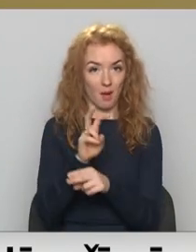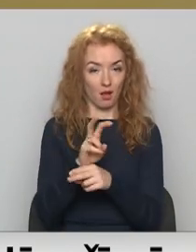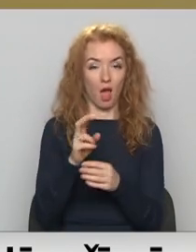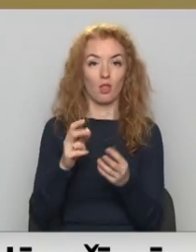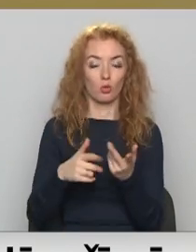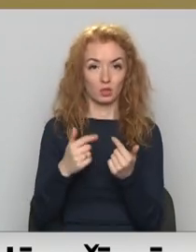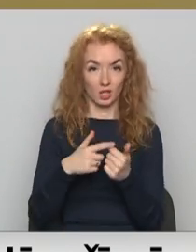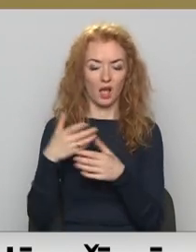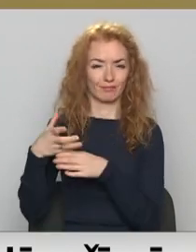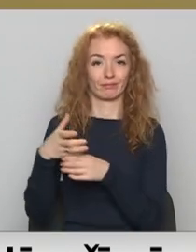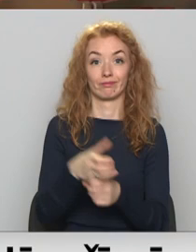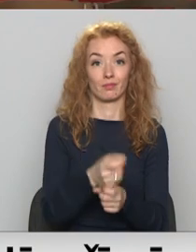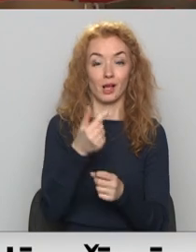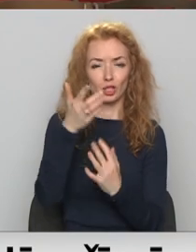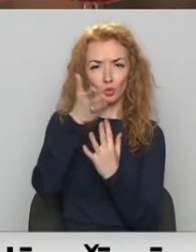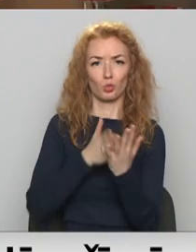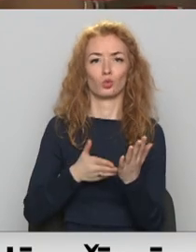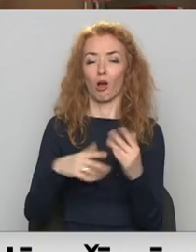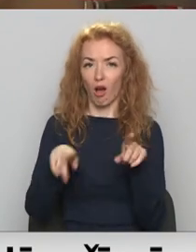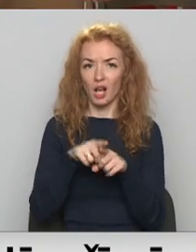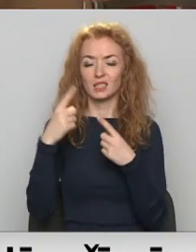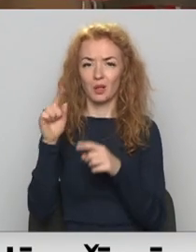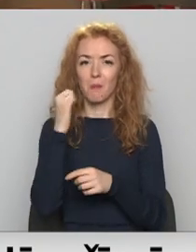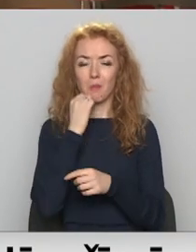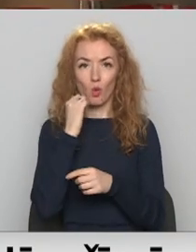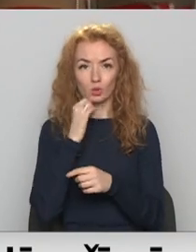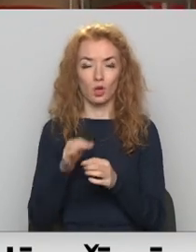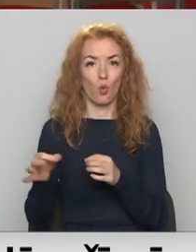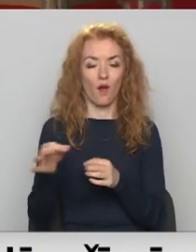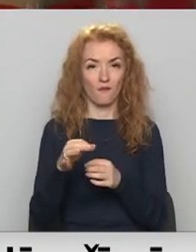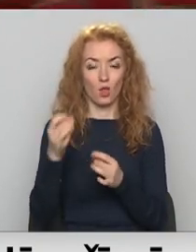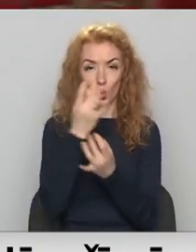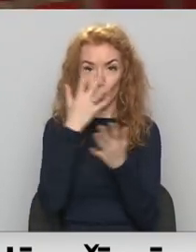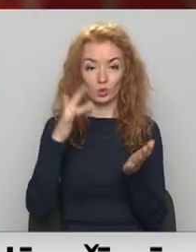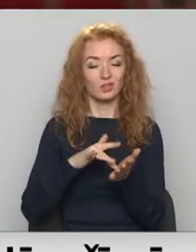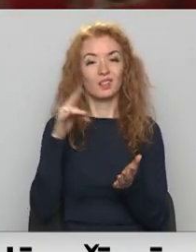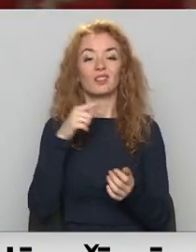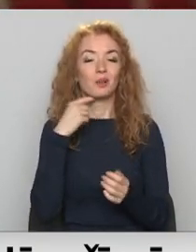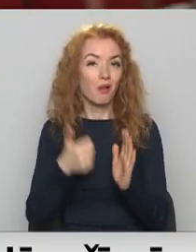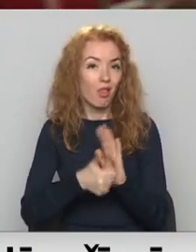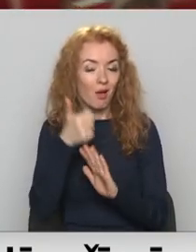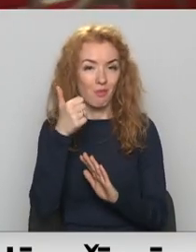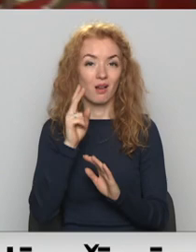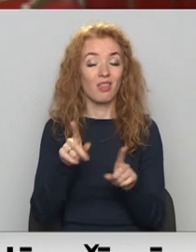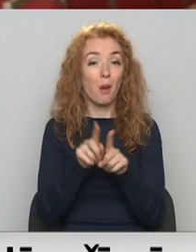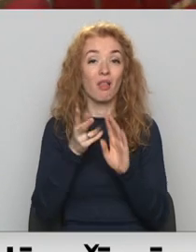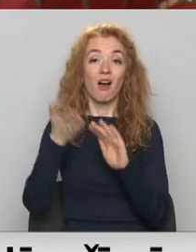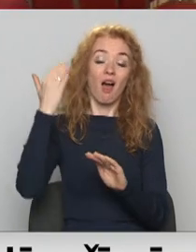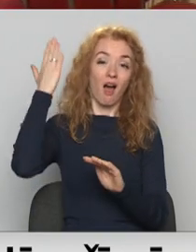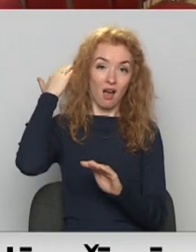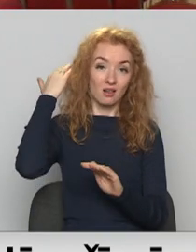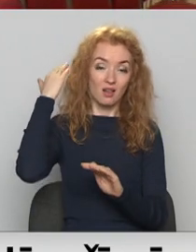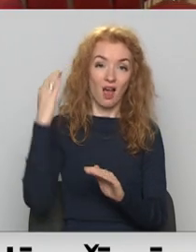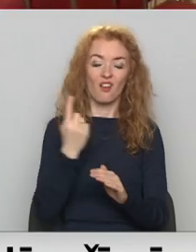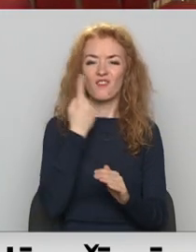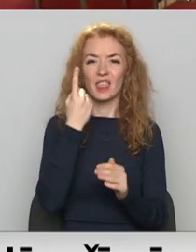tad sarūko tejos pusi. Arī citos Bauskas novada kultūras centros labprātā gribētu, lai gluži tāpat kā agrāk vienīgais